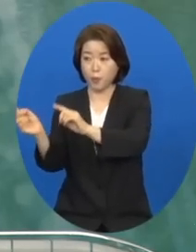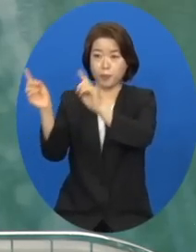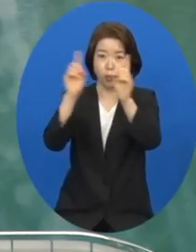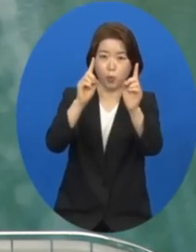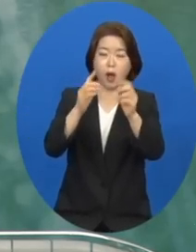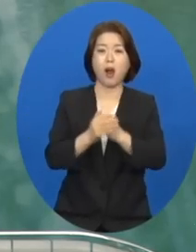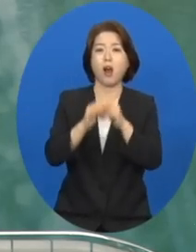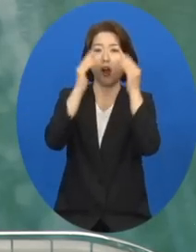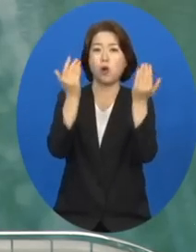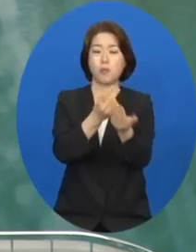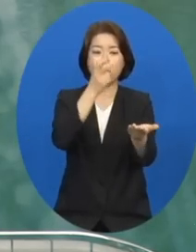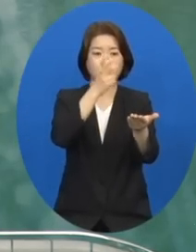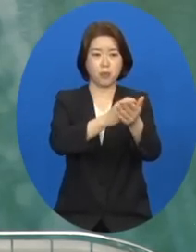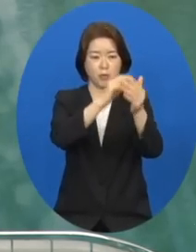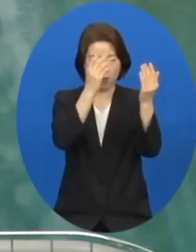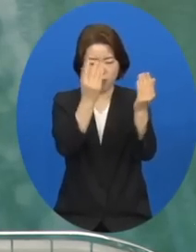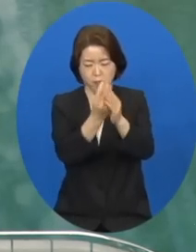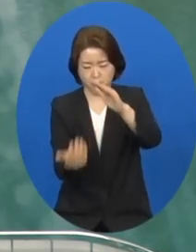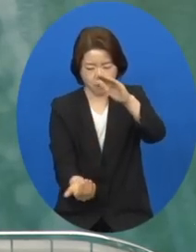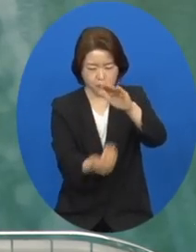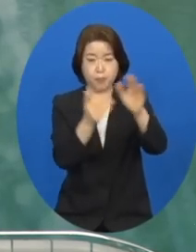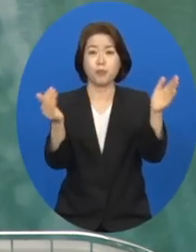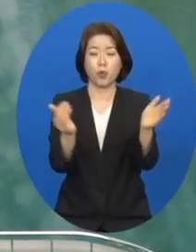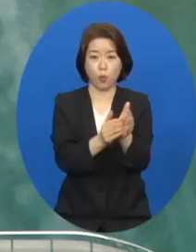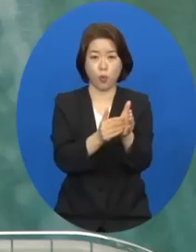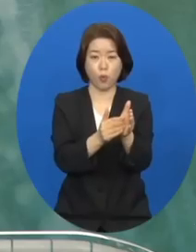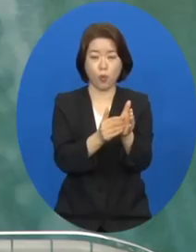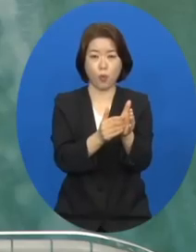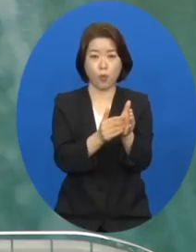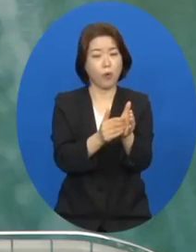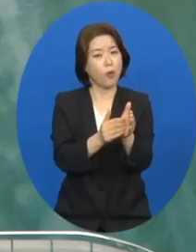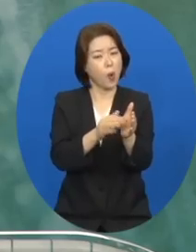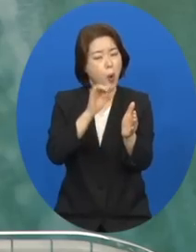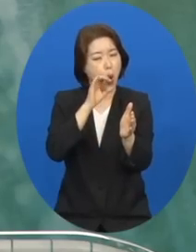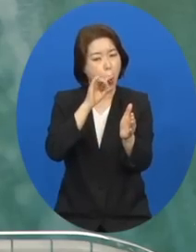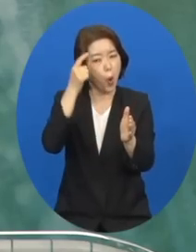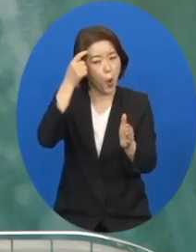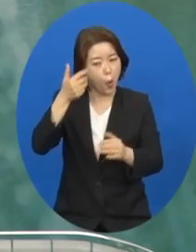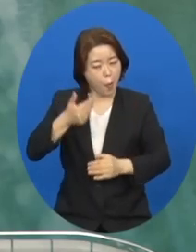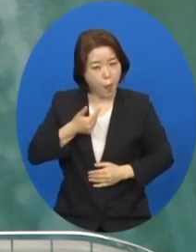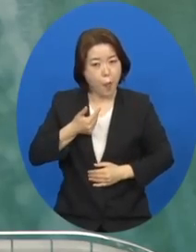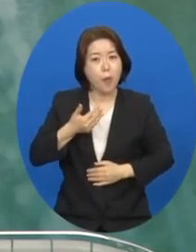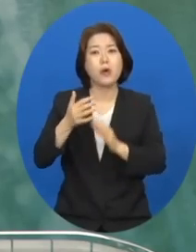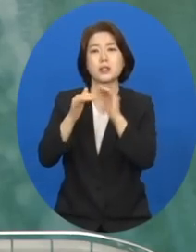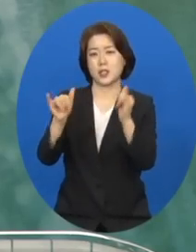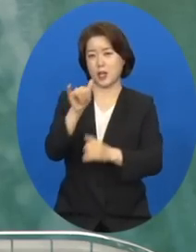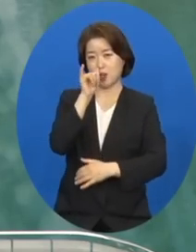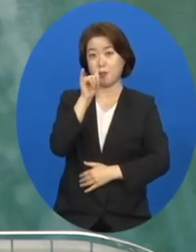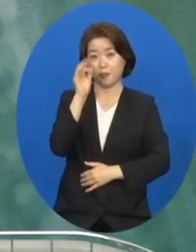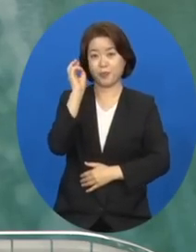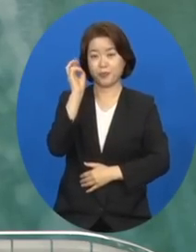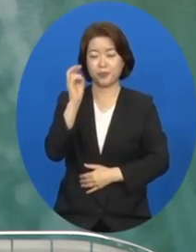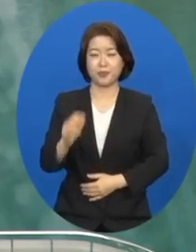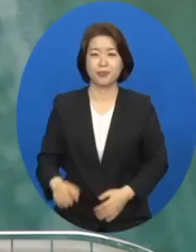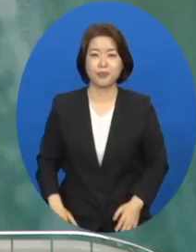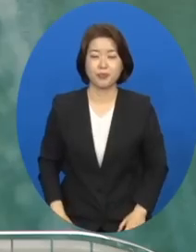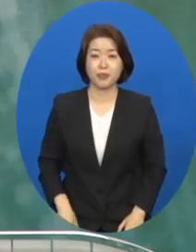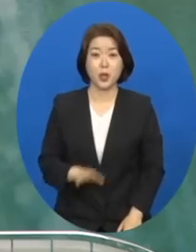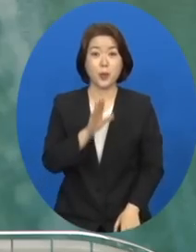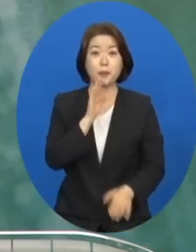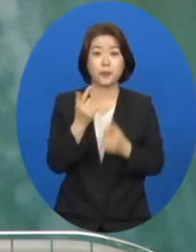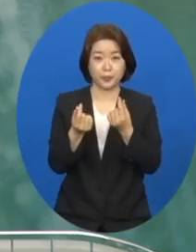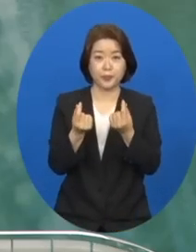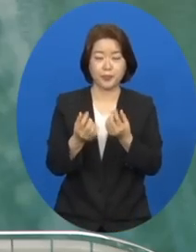모든 율법을 다 이루지 않으셨습니까 라고 아 궁금증을 가지는 분들도 분명히 계실겁니다 맞습니다